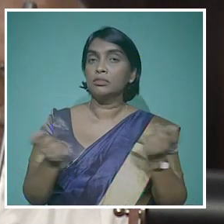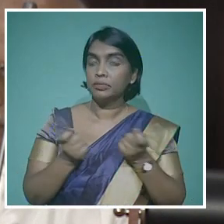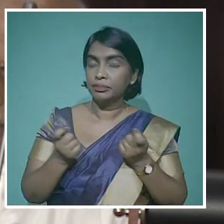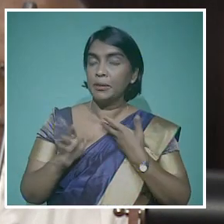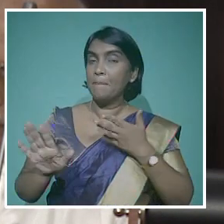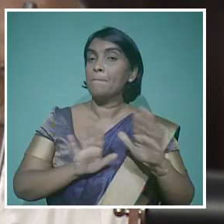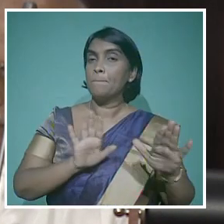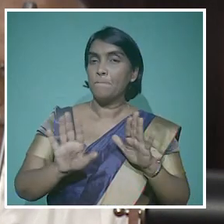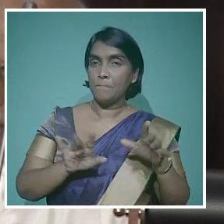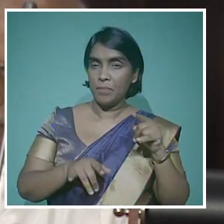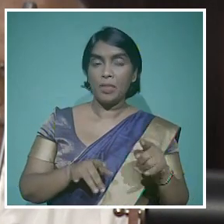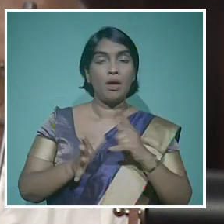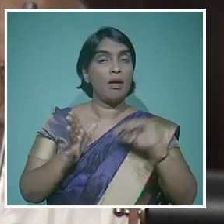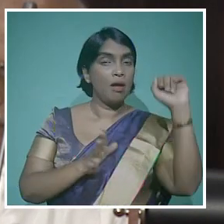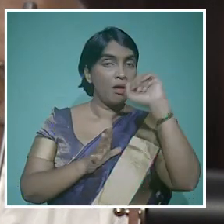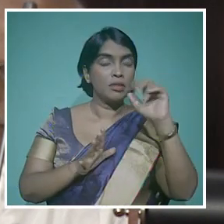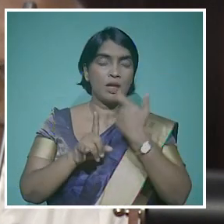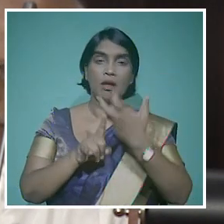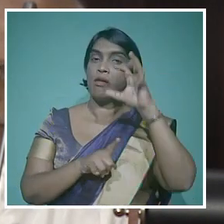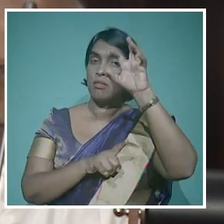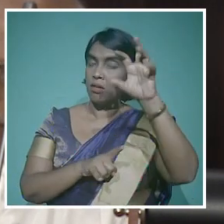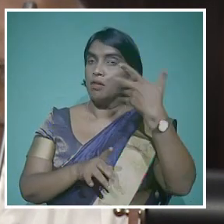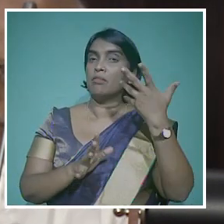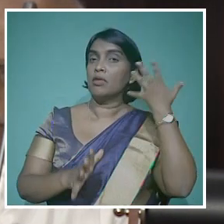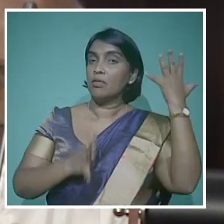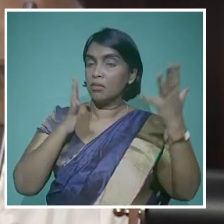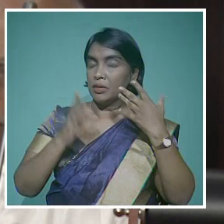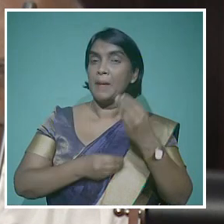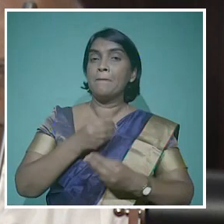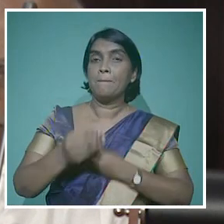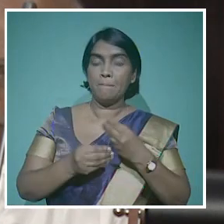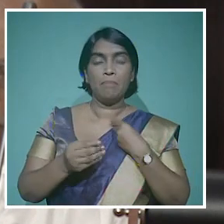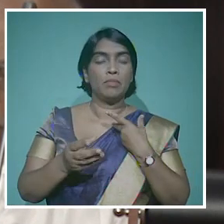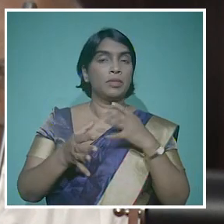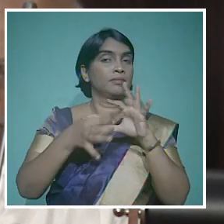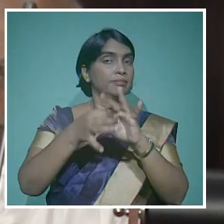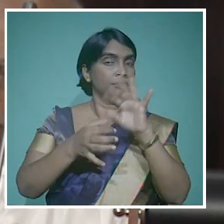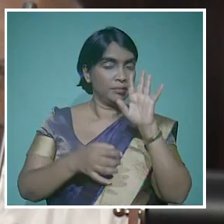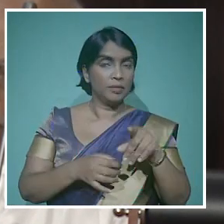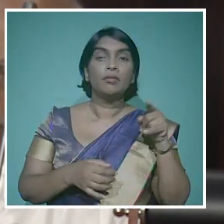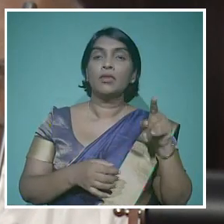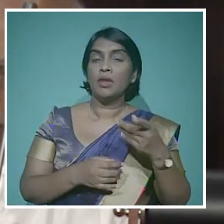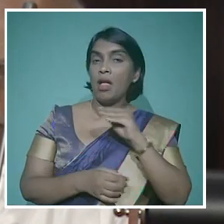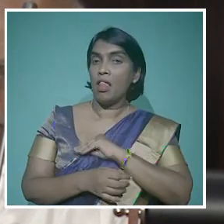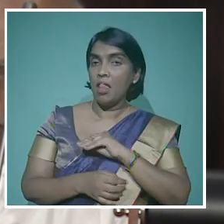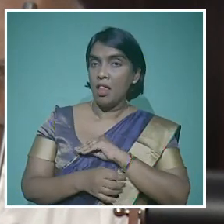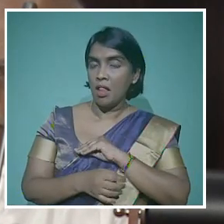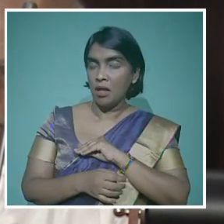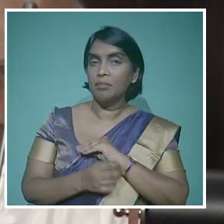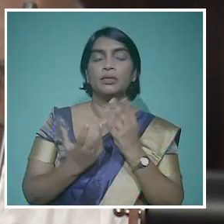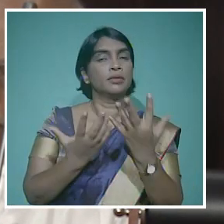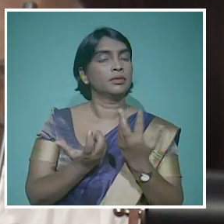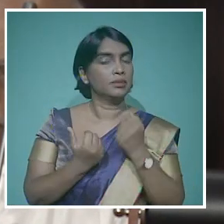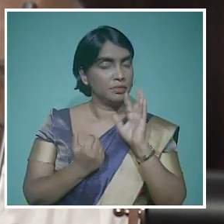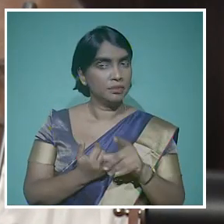මෙහෙයුම් ලබන්නේ ආසියාන් වැනි කලාපීය සහ ගෝලීය නිෂ්පාදන ජාලයන් මගින් වන අතර ප්‍රතිලාභ ලබා